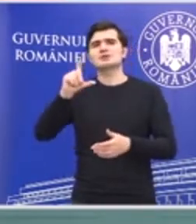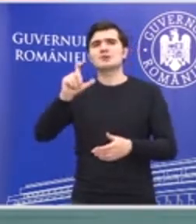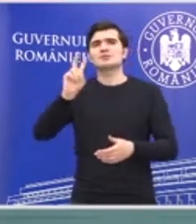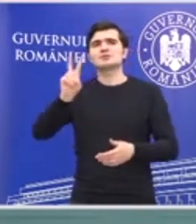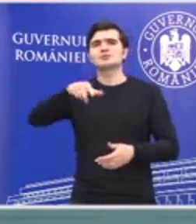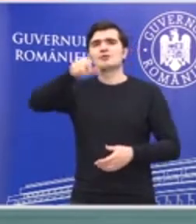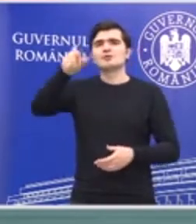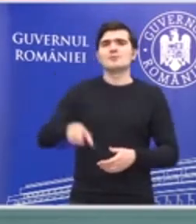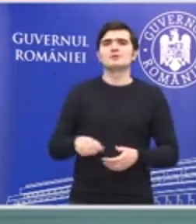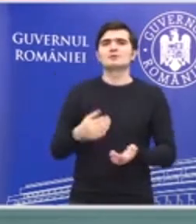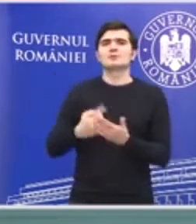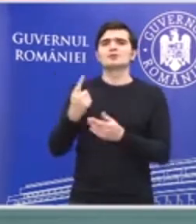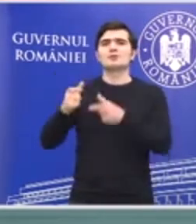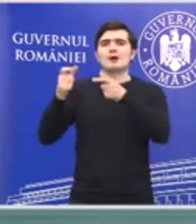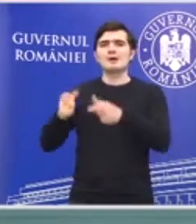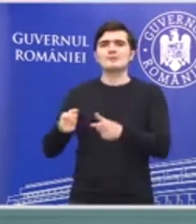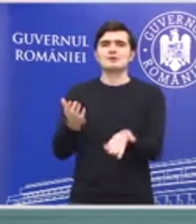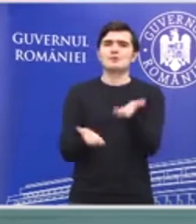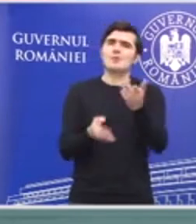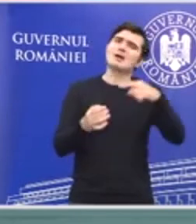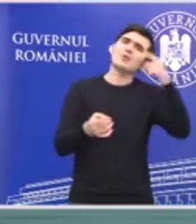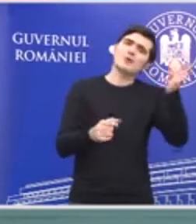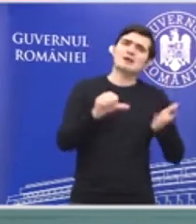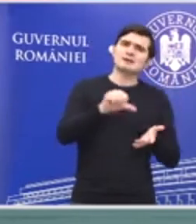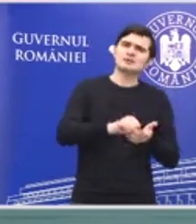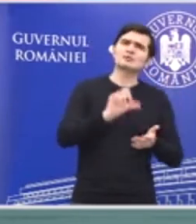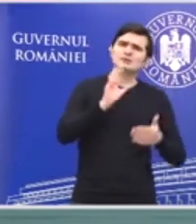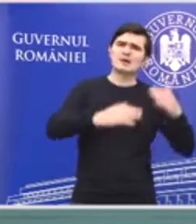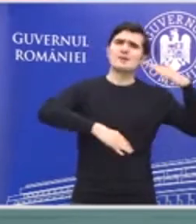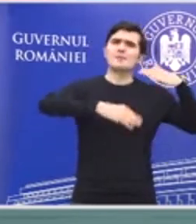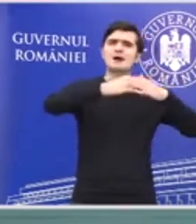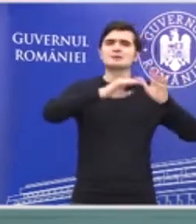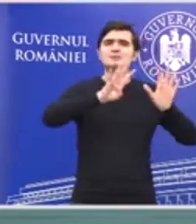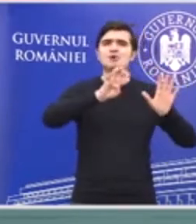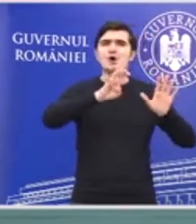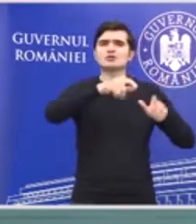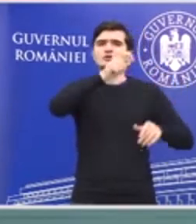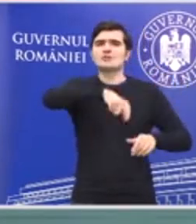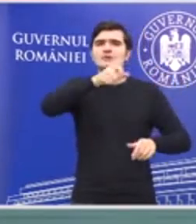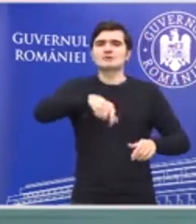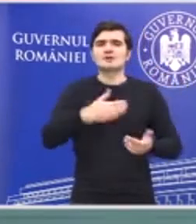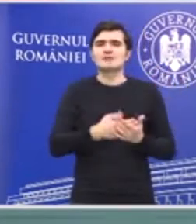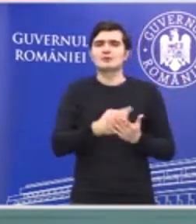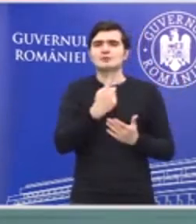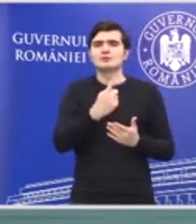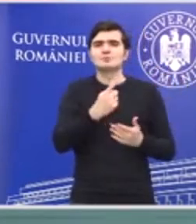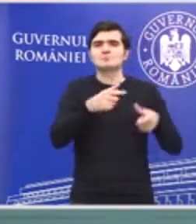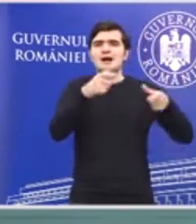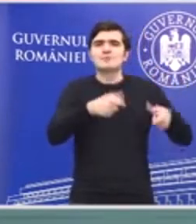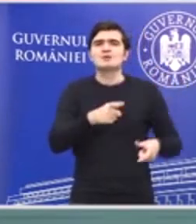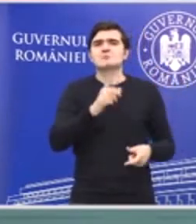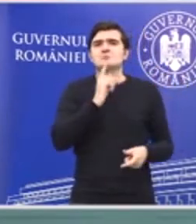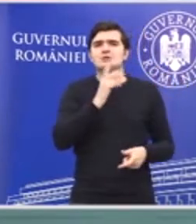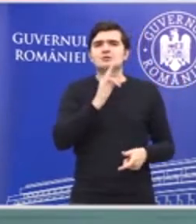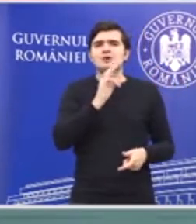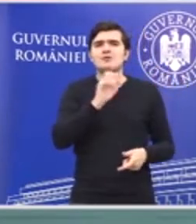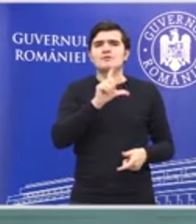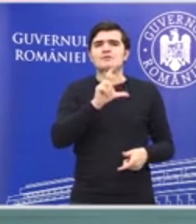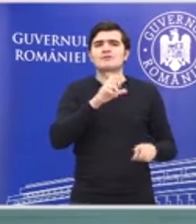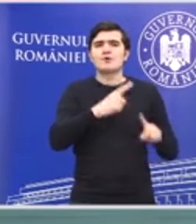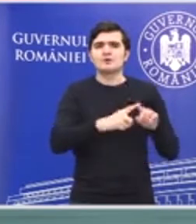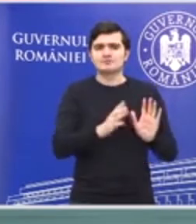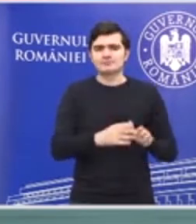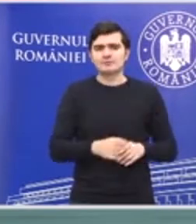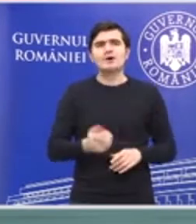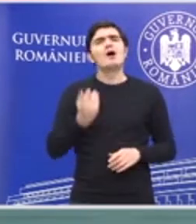flux, comparativ cu celelalte centre care vor avea un maxim de 90 de persoane pe flux. În momentul în care vom avea un